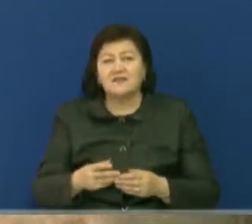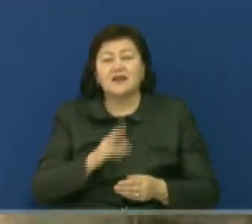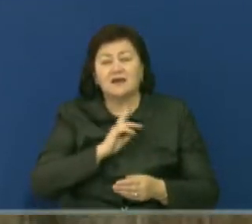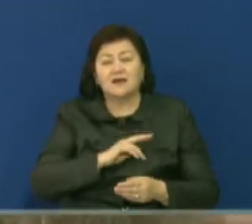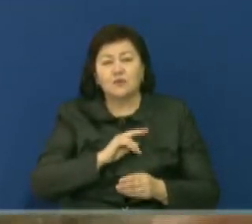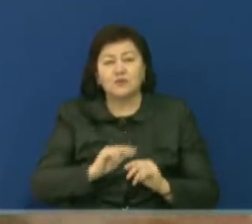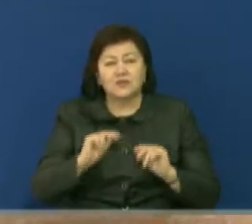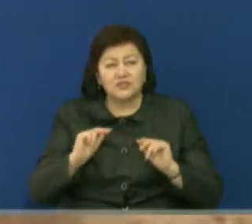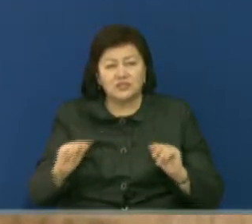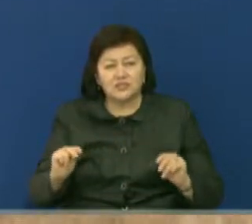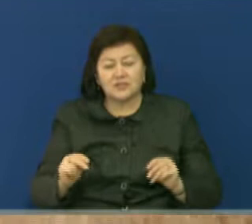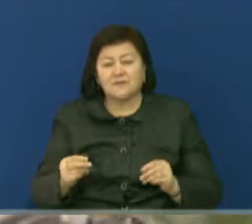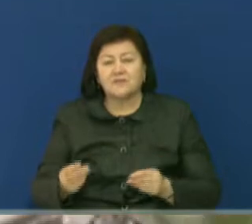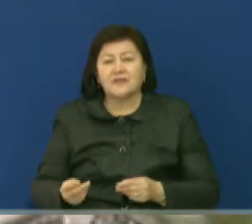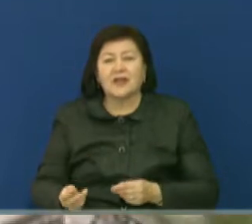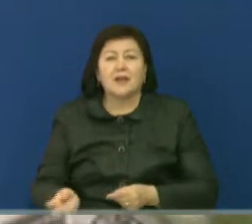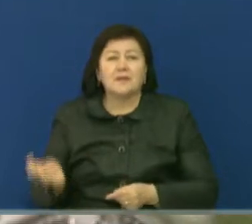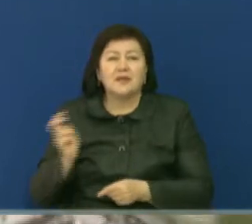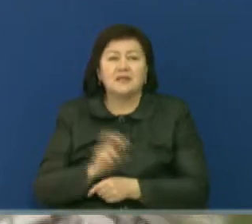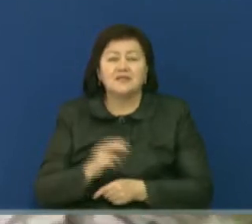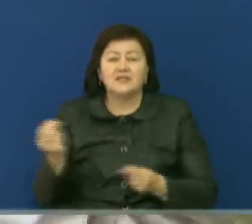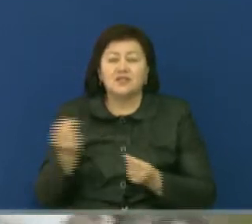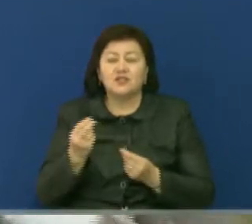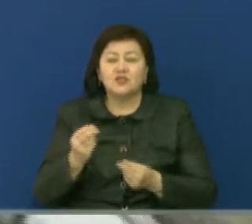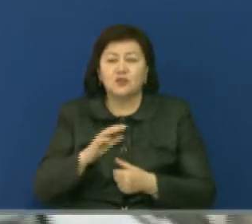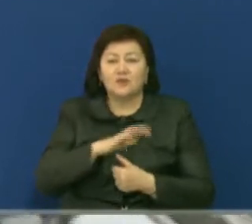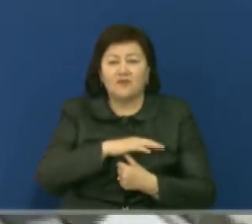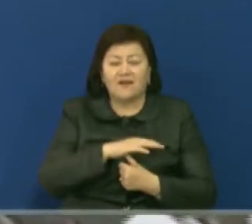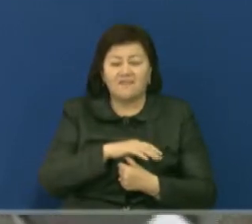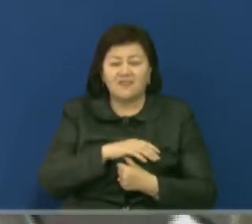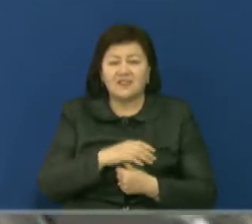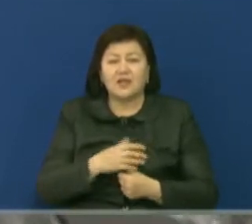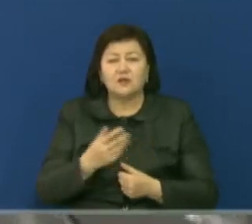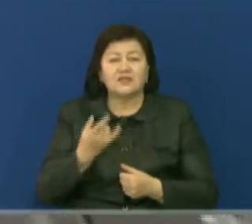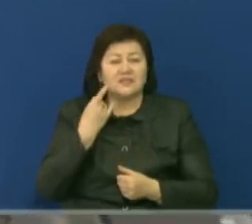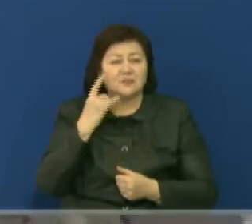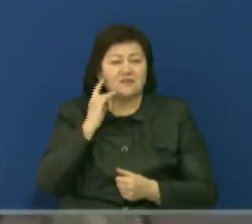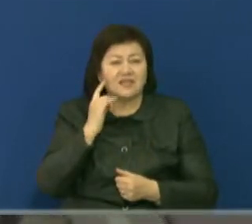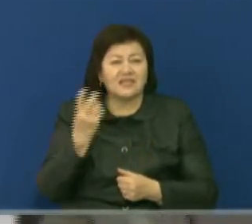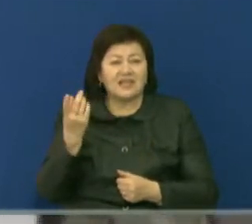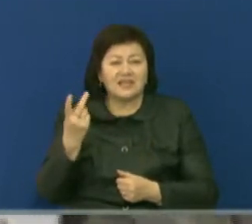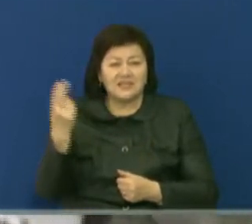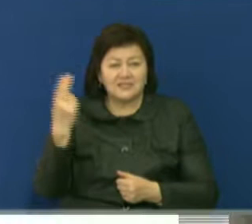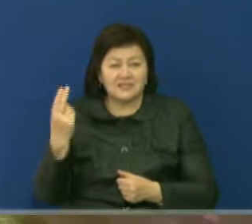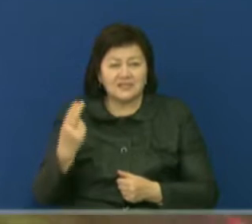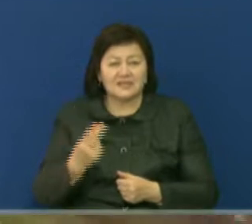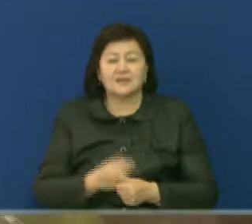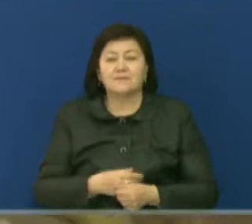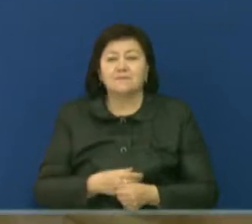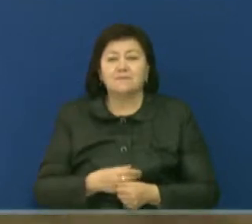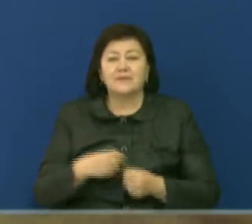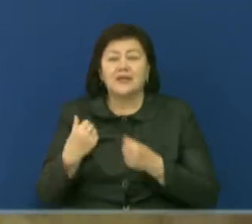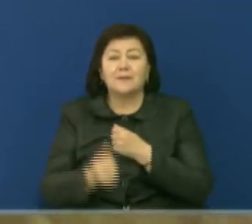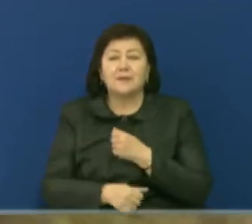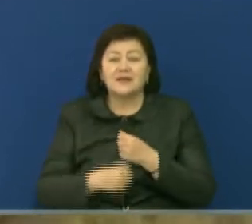вертолетам добавят еще 2 из Павлодара и Нур-Султана. Евгений Проскурин, Нургуль Садыкова, Сауле Байгалиева, телеканал «Семей». Материальный ущерб